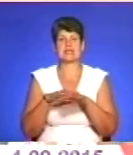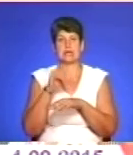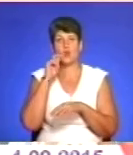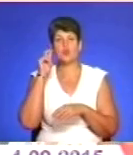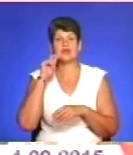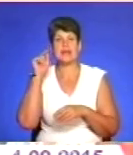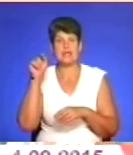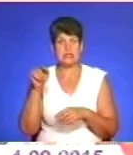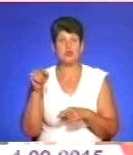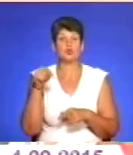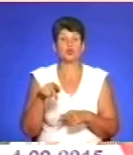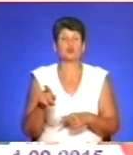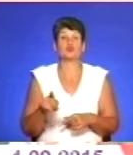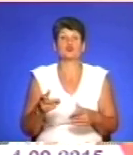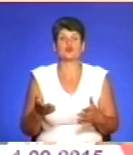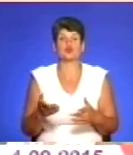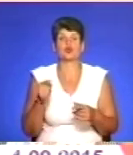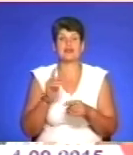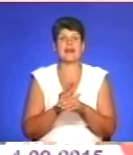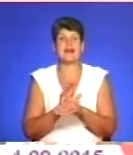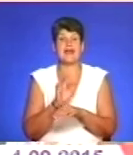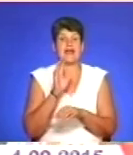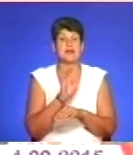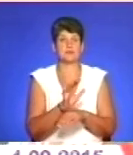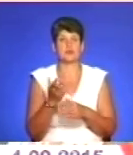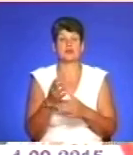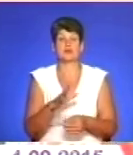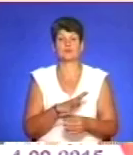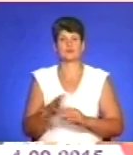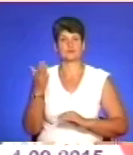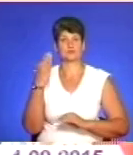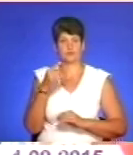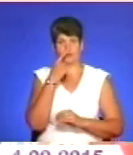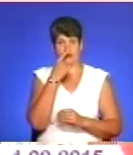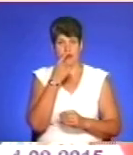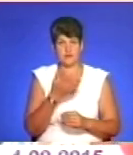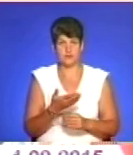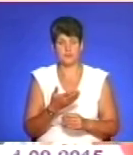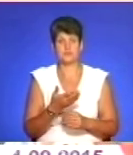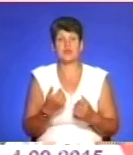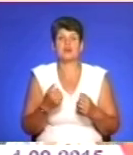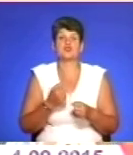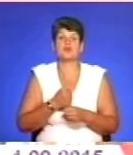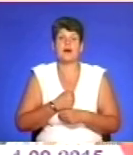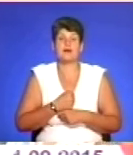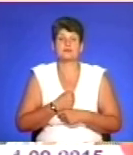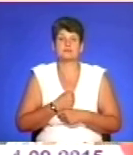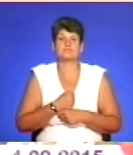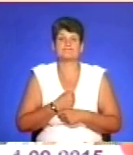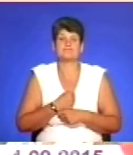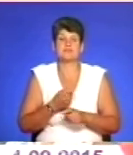тому що той експорт, який ми мали донедавна, на жаль, в